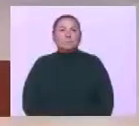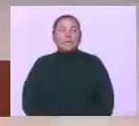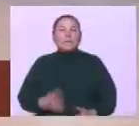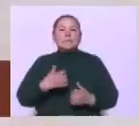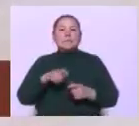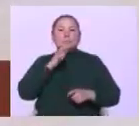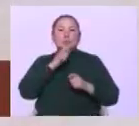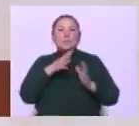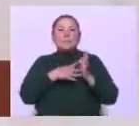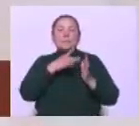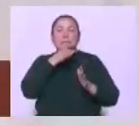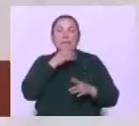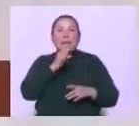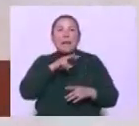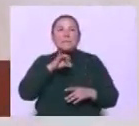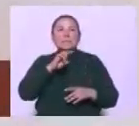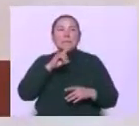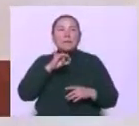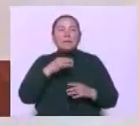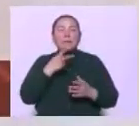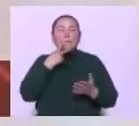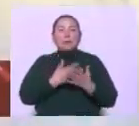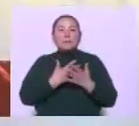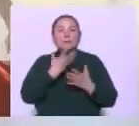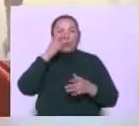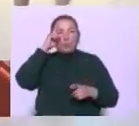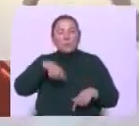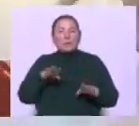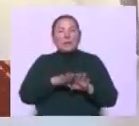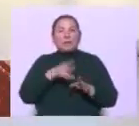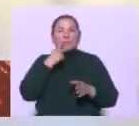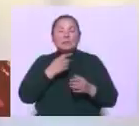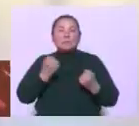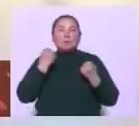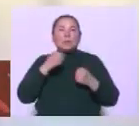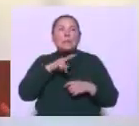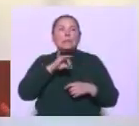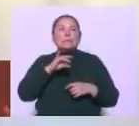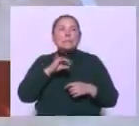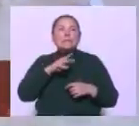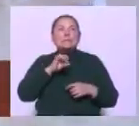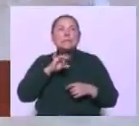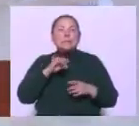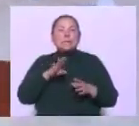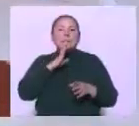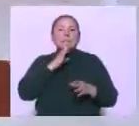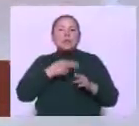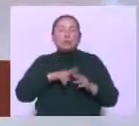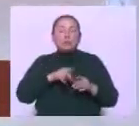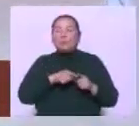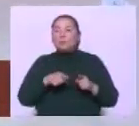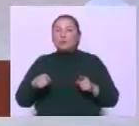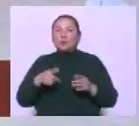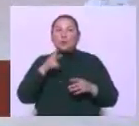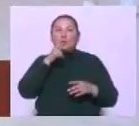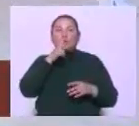Среди призеров 9-летняя Алиса Некрасова. Она показала свои умения в таких видах танцев, как латино и стандарт. Девочка, которая на протяжении